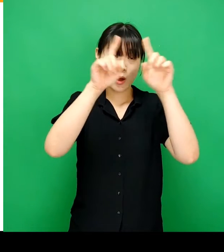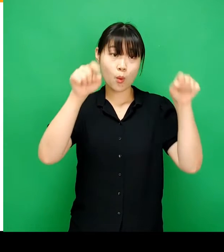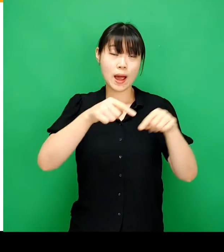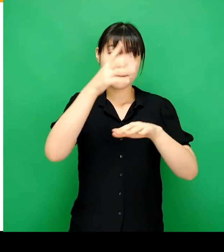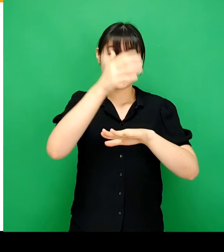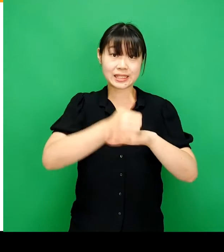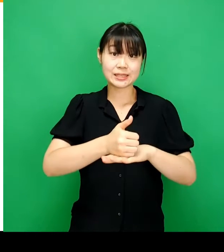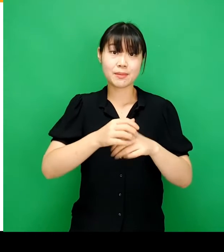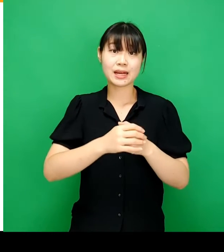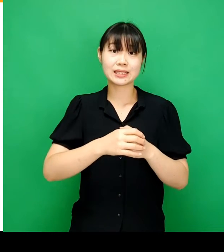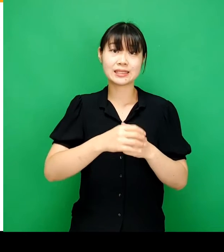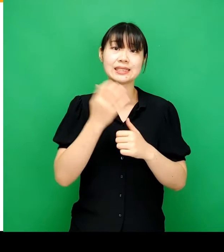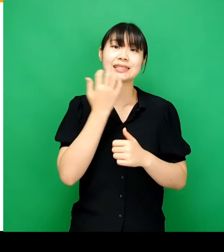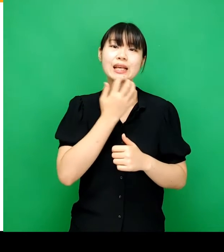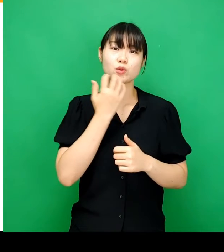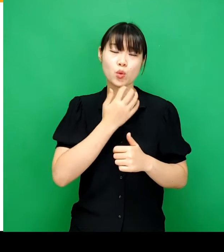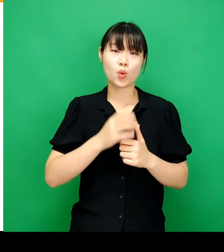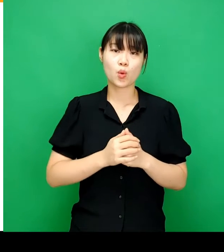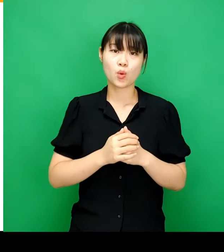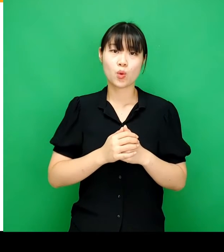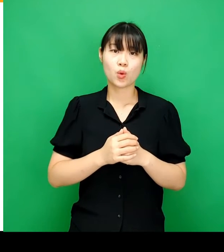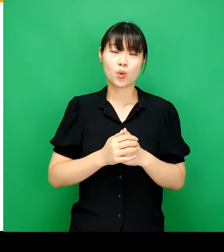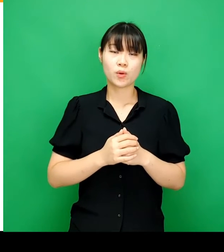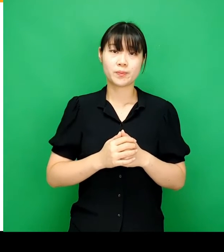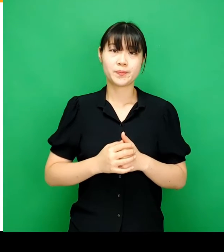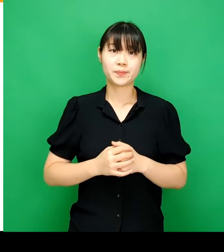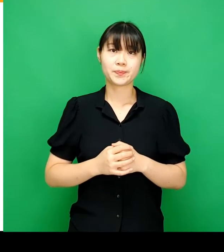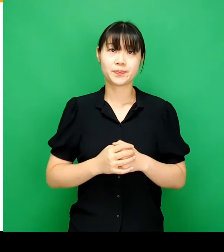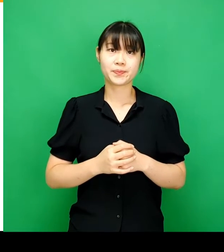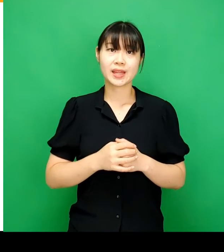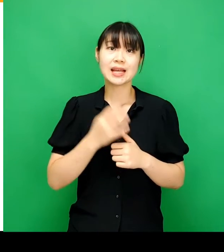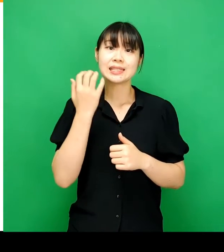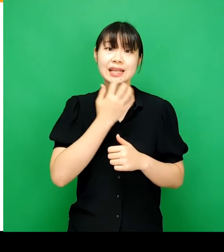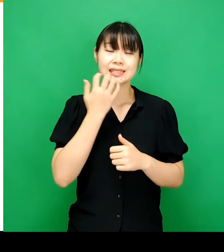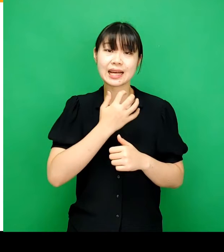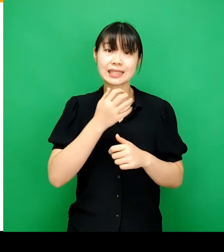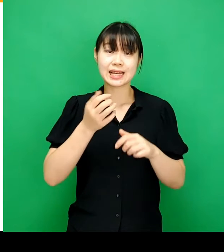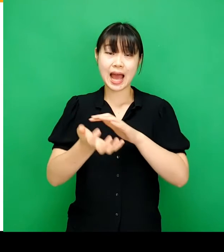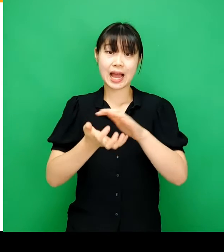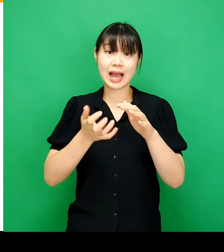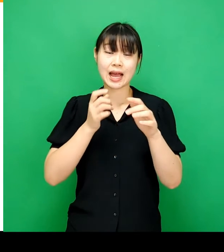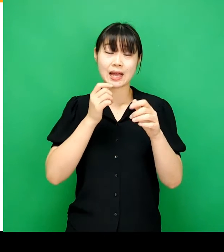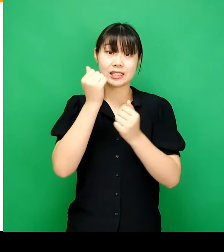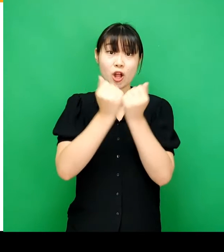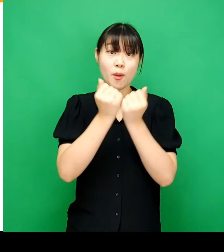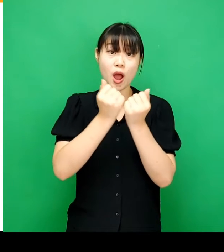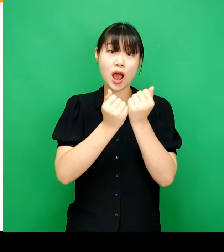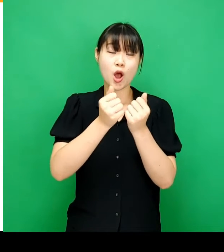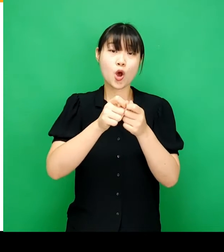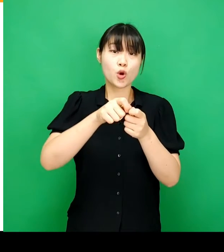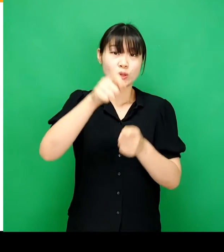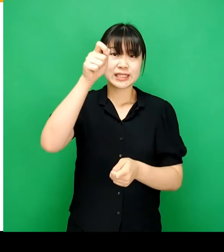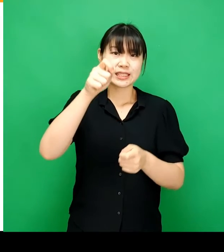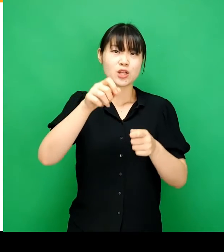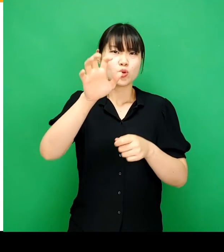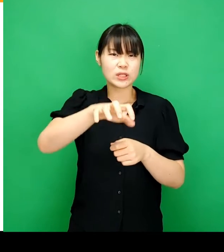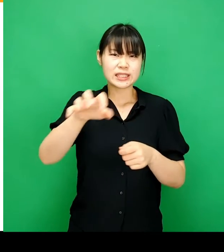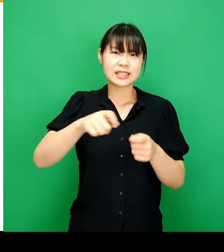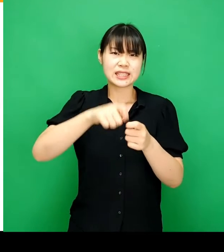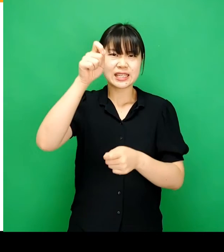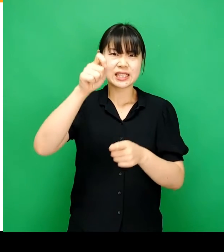시각화의 마지막 요소는 채도와 색조, 즉 색상입니다. 색상은 앞에서 설명한 위치, 길이, 형태